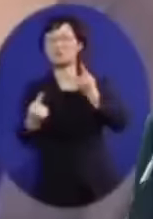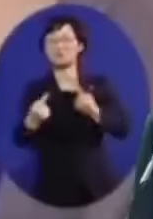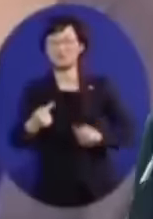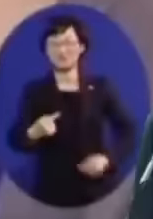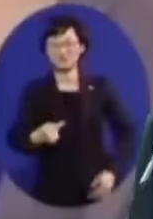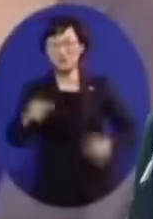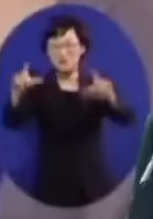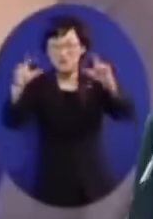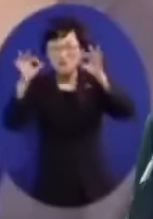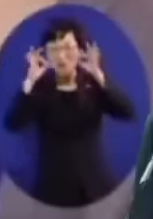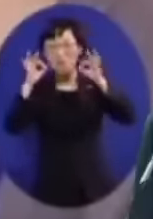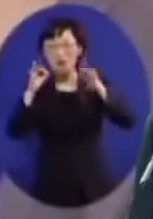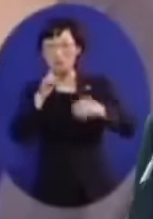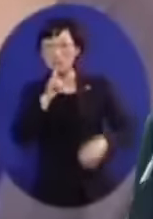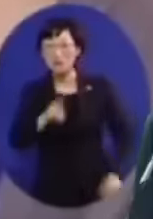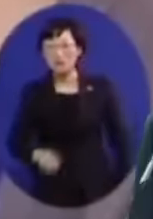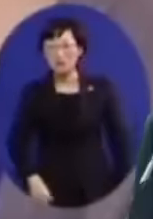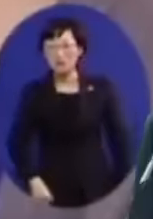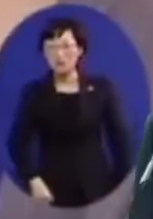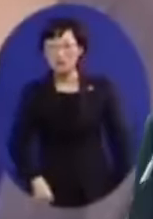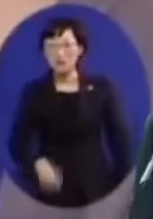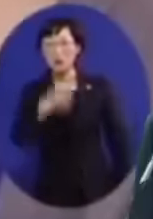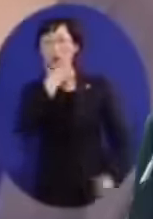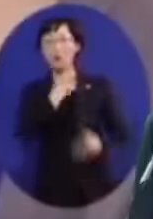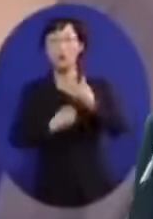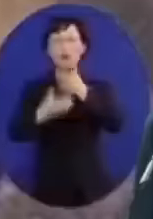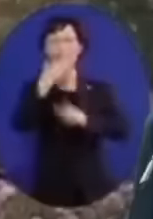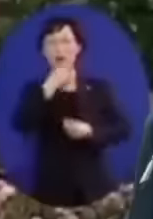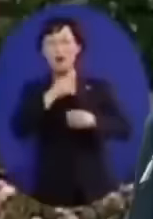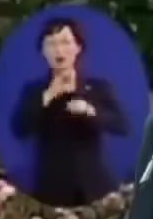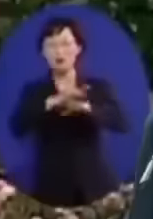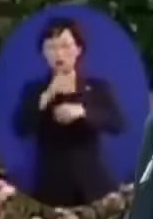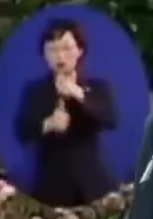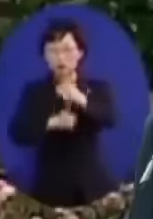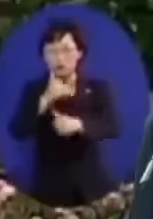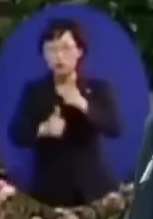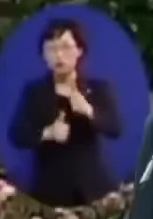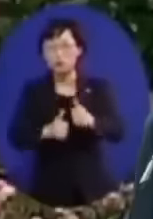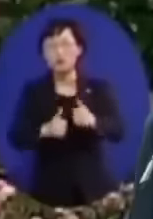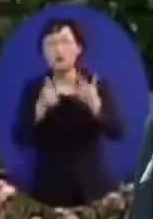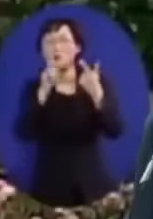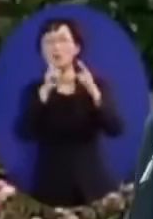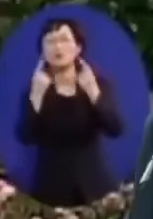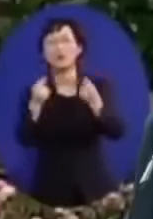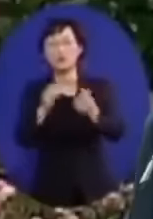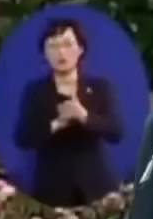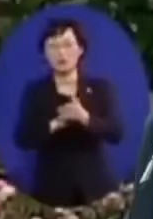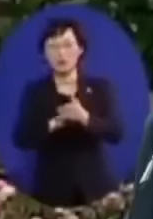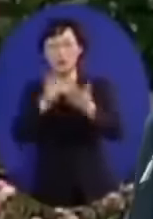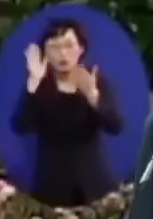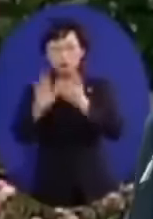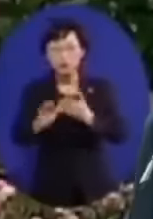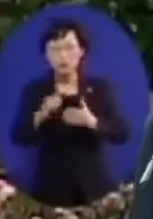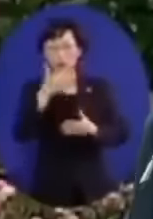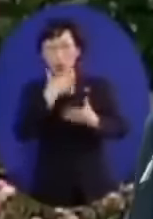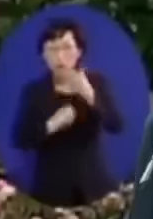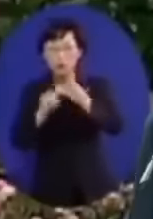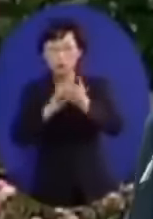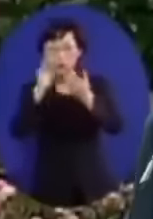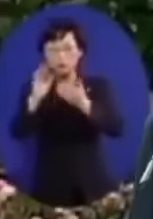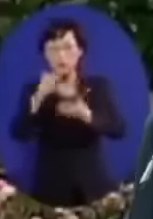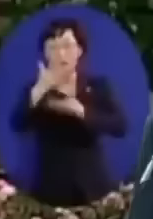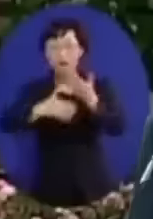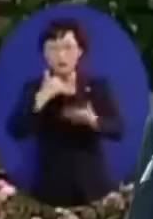이 바로 노아의 후손들이 그렇게 하는 것입니다. 노아의 홍수 이후에 하나님은 온 지면에 흩어져서 살아라고